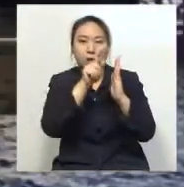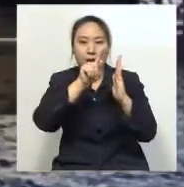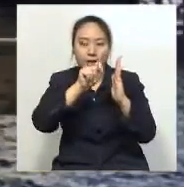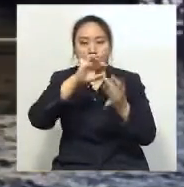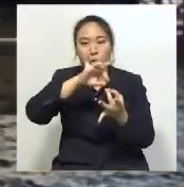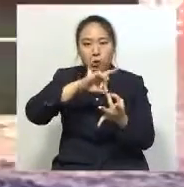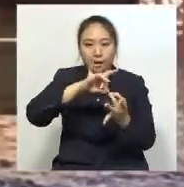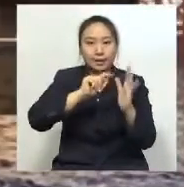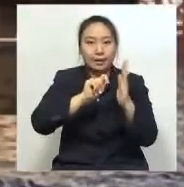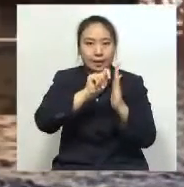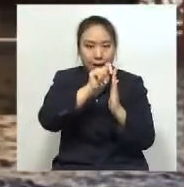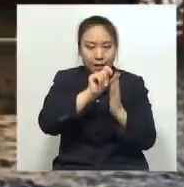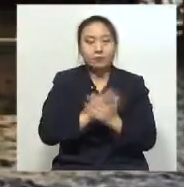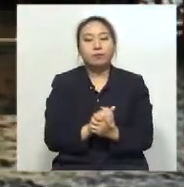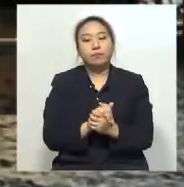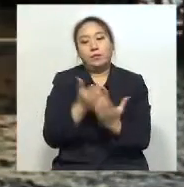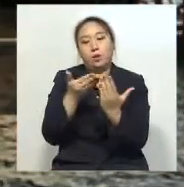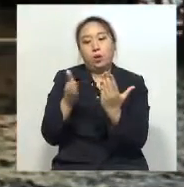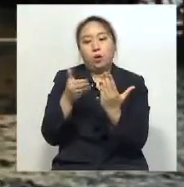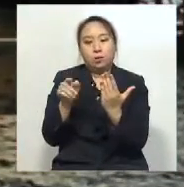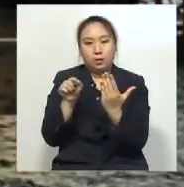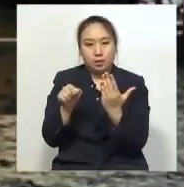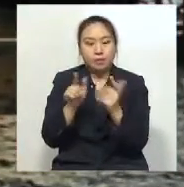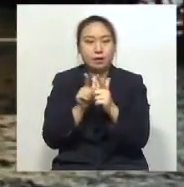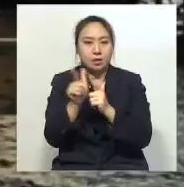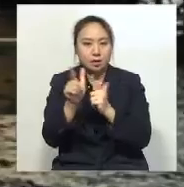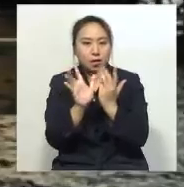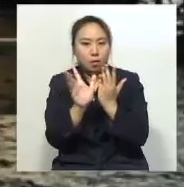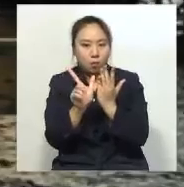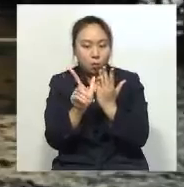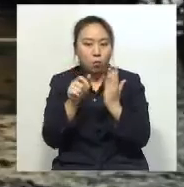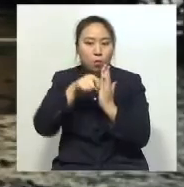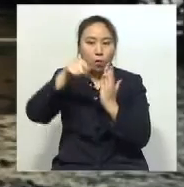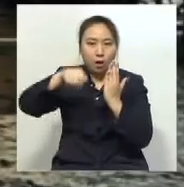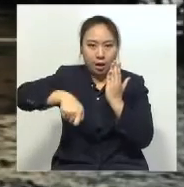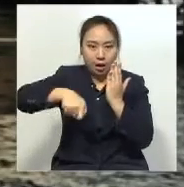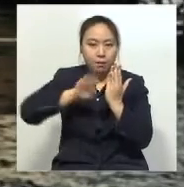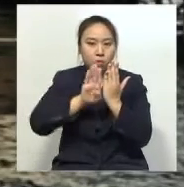ดิต สุข้ทัยตากส่ผ้าตะวออกเชียเหนอค